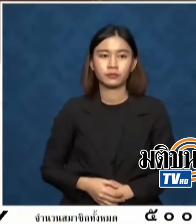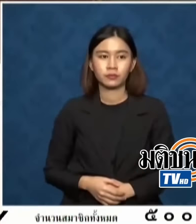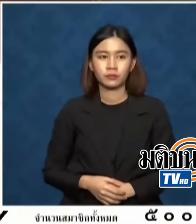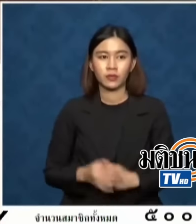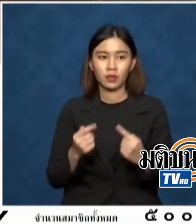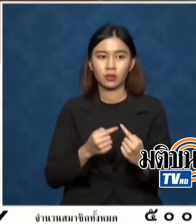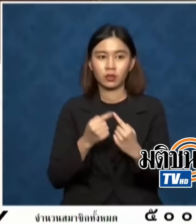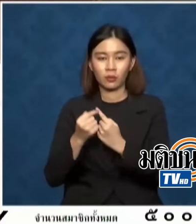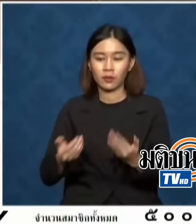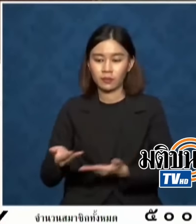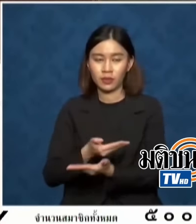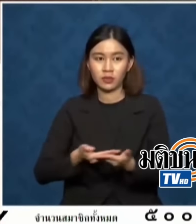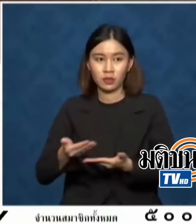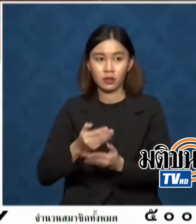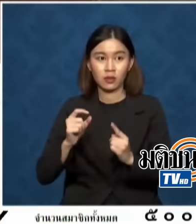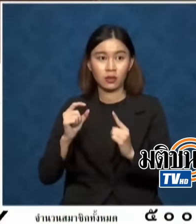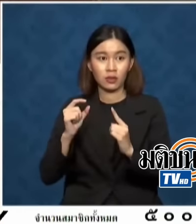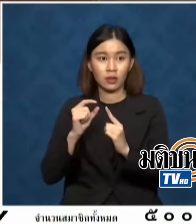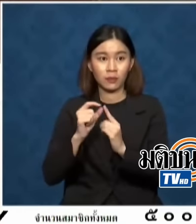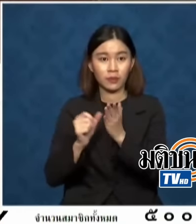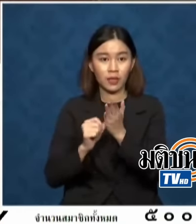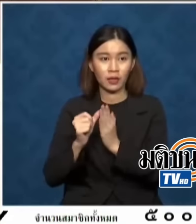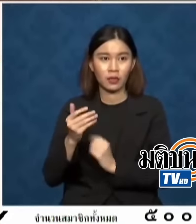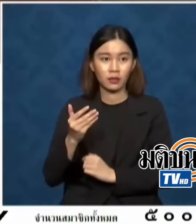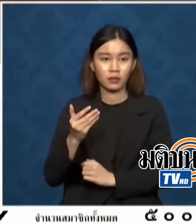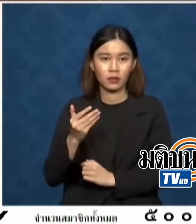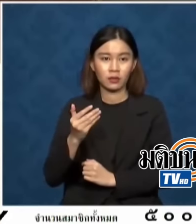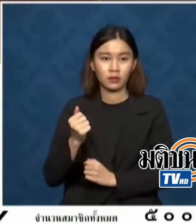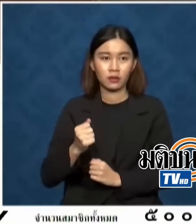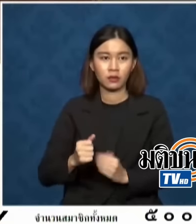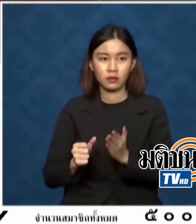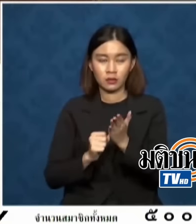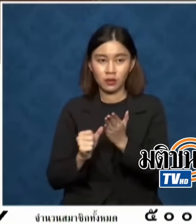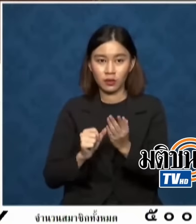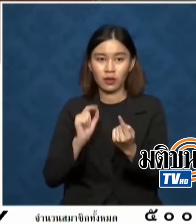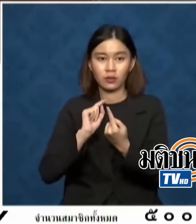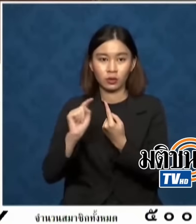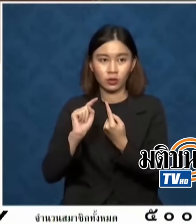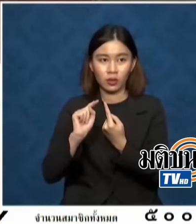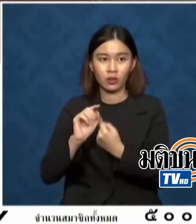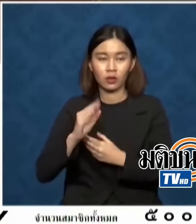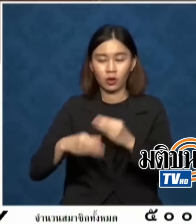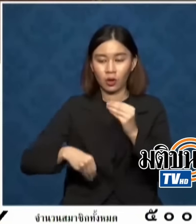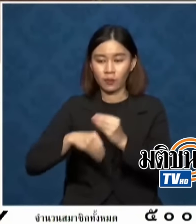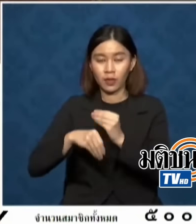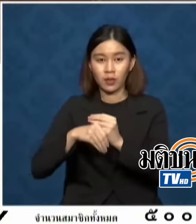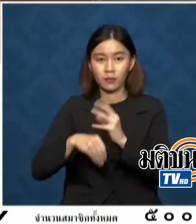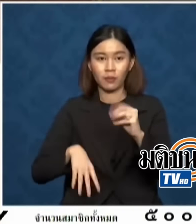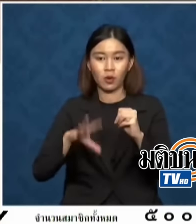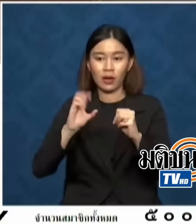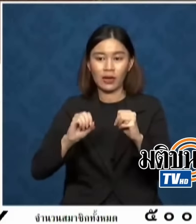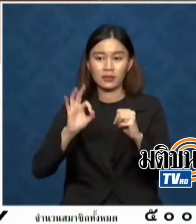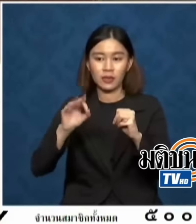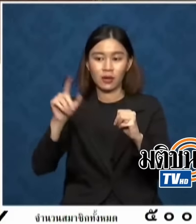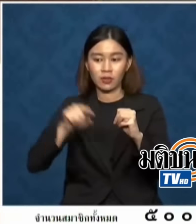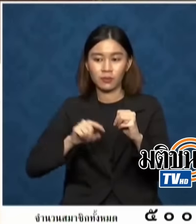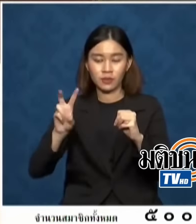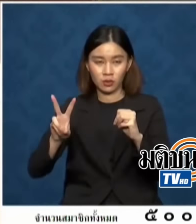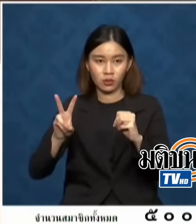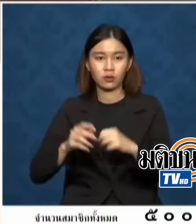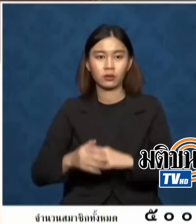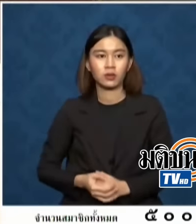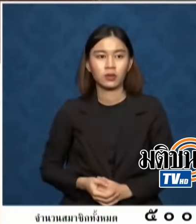ต่อไปเป็นการพิจารณาคำสงวนความเห็นขอเพิ่มมาตรา59/2น